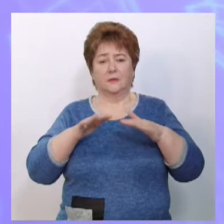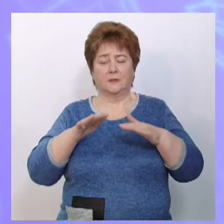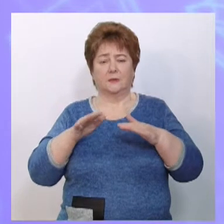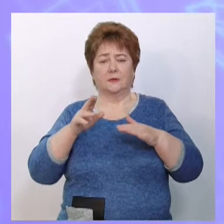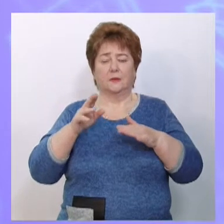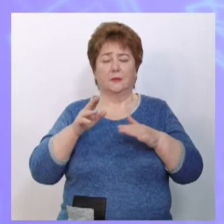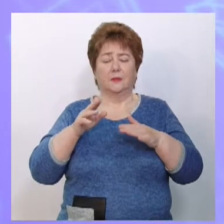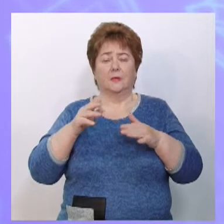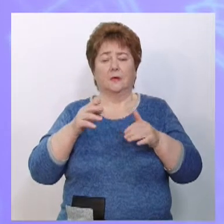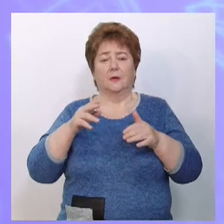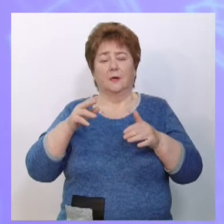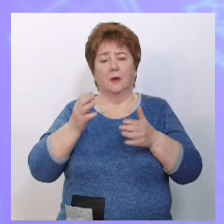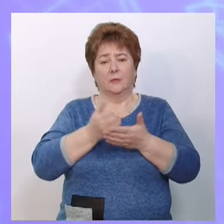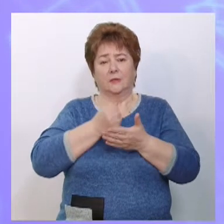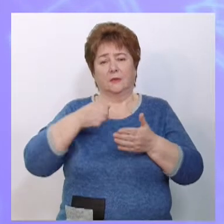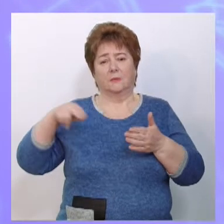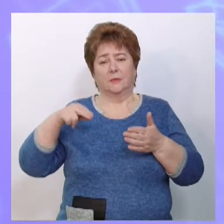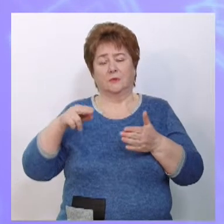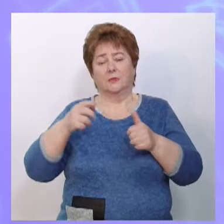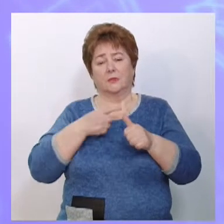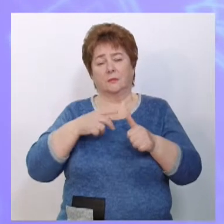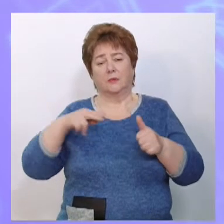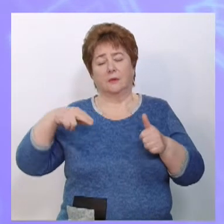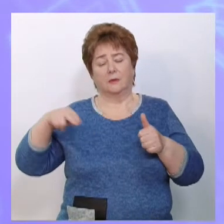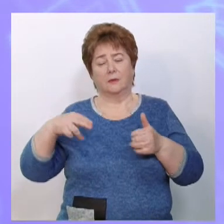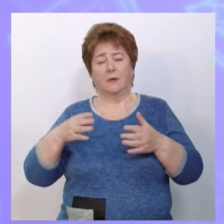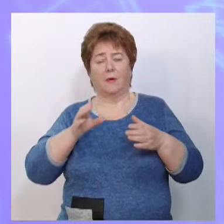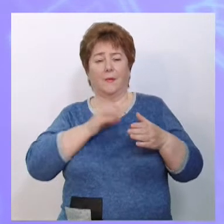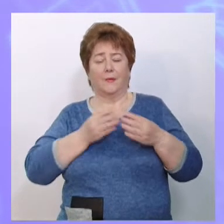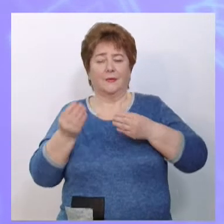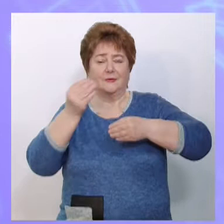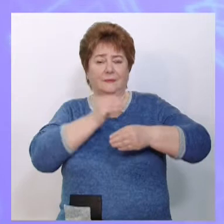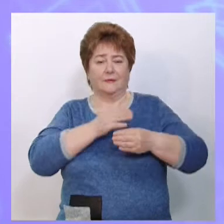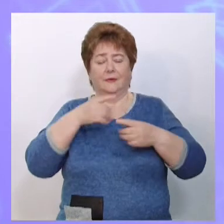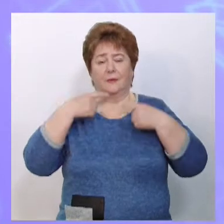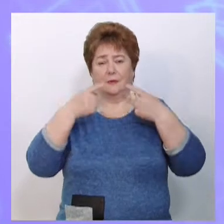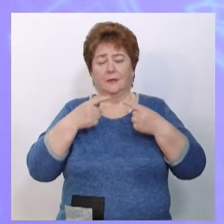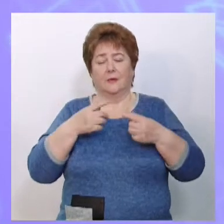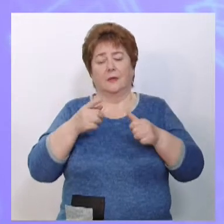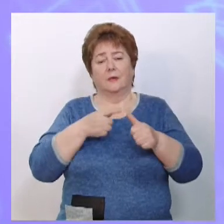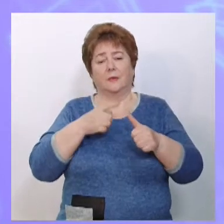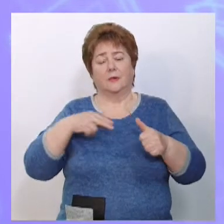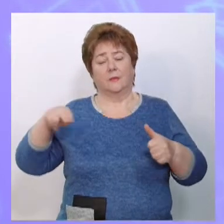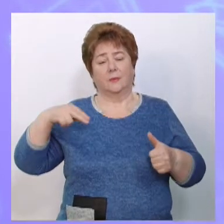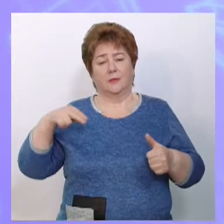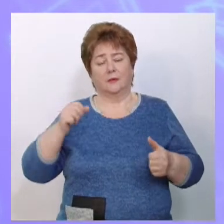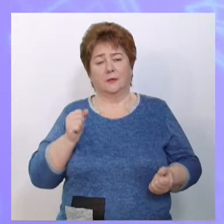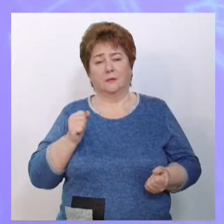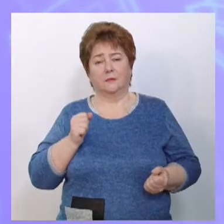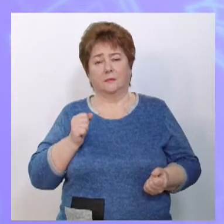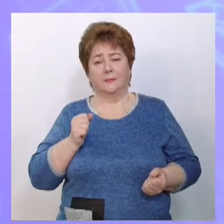падежа имени прилагательного. Обогатим свою речь именами прилагательными.